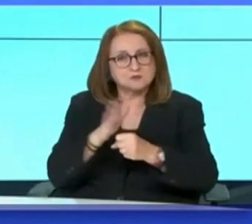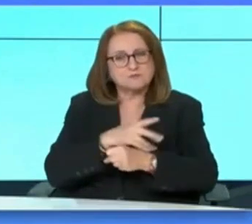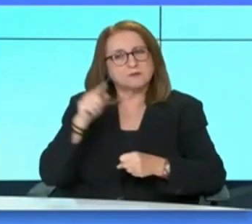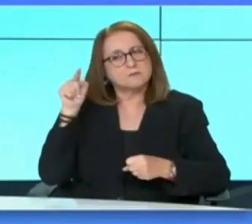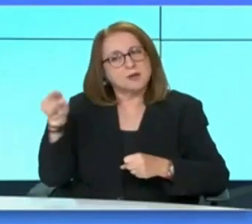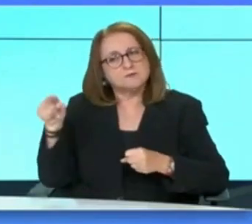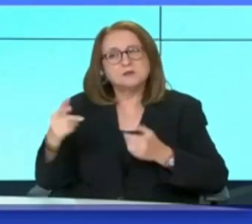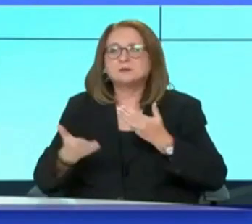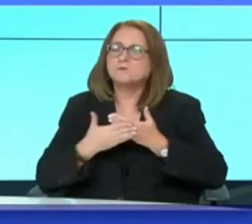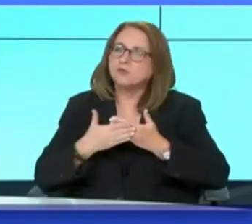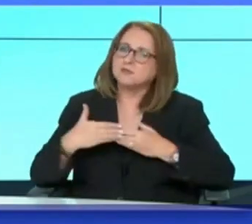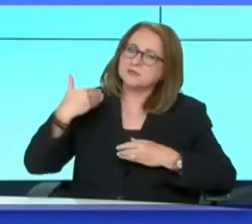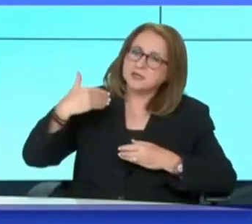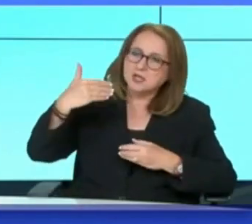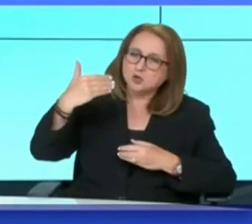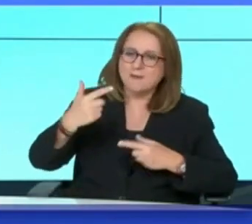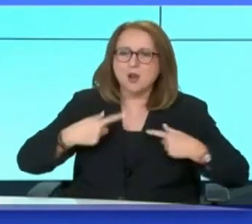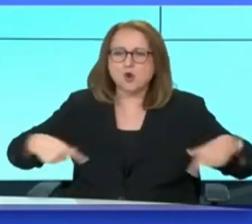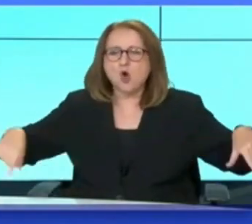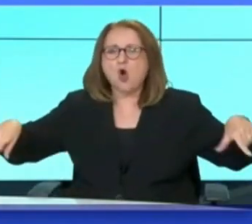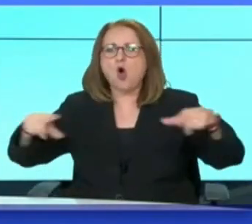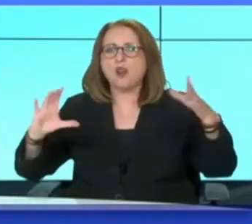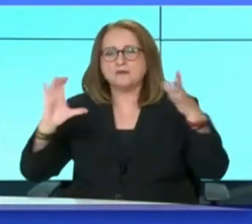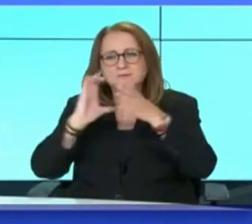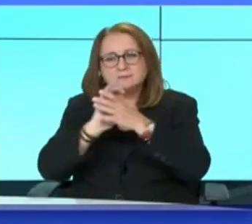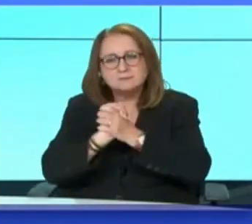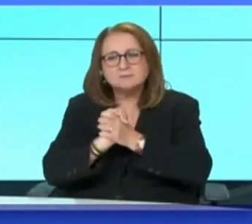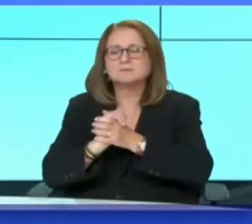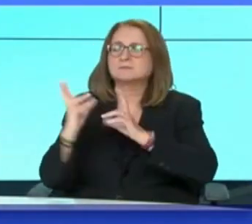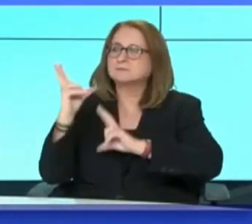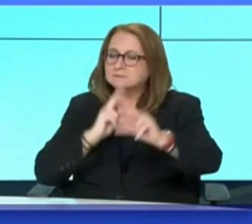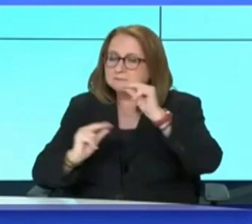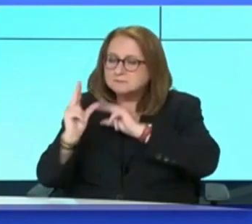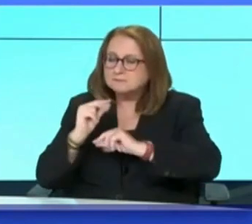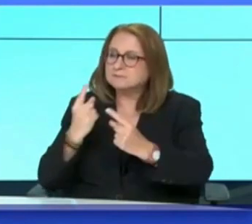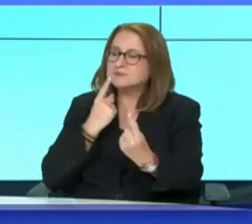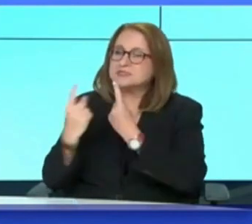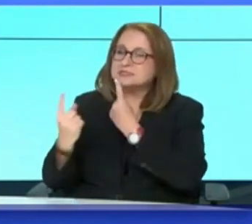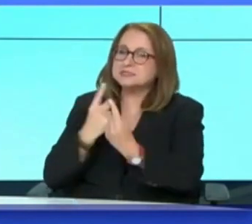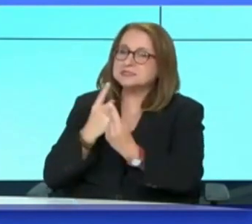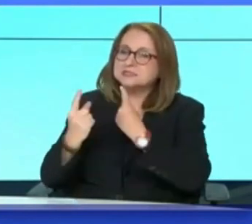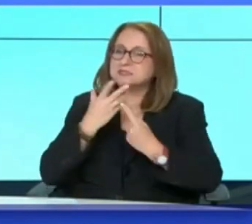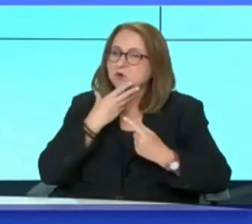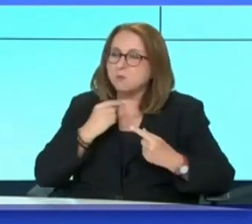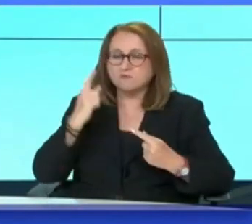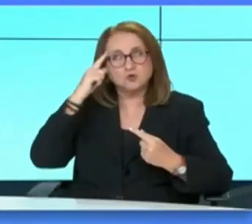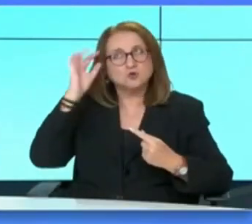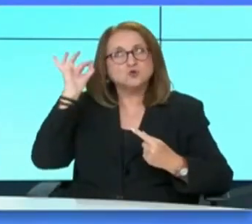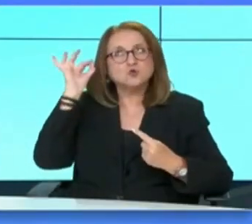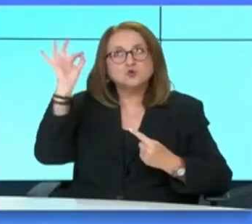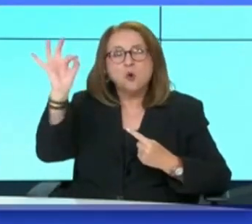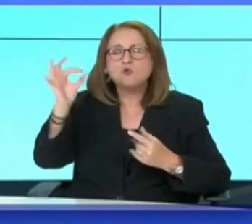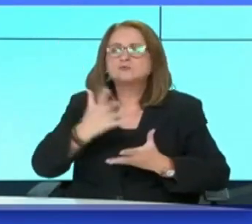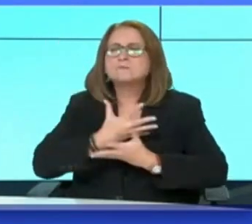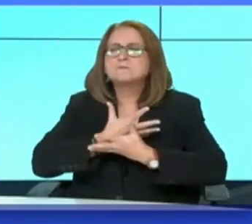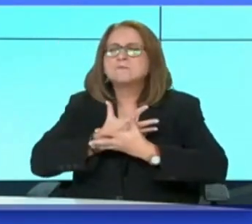συγκλήσεων, ευρύτερων συνεννοήσεων για την επίτευξη ενός μεγάλου εθνικού στόχου που,